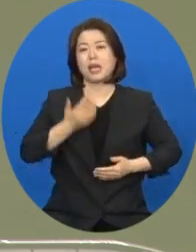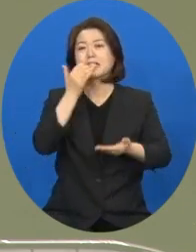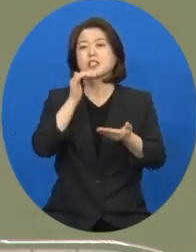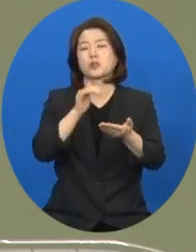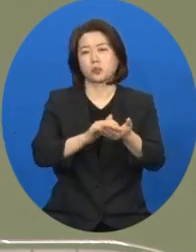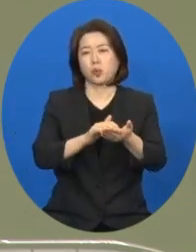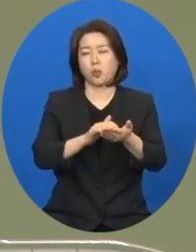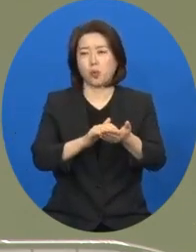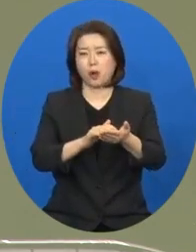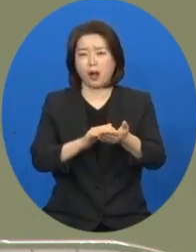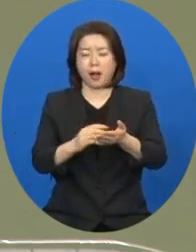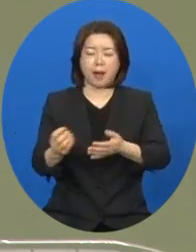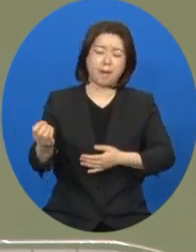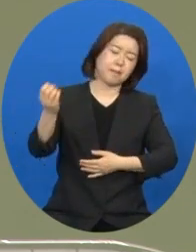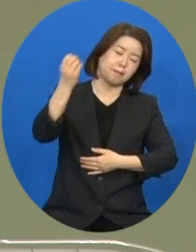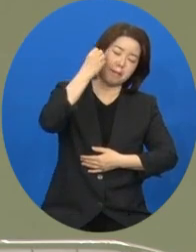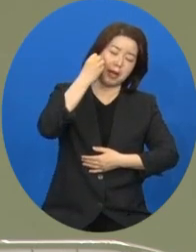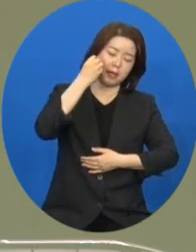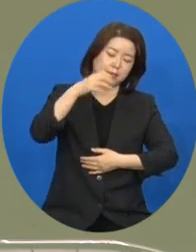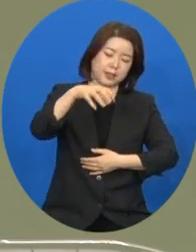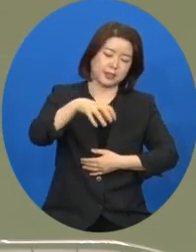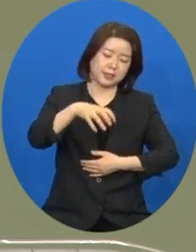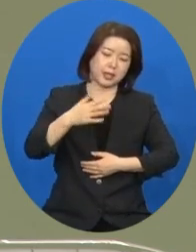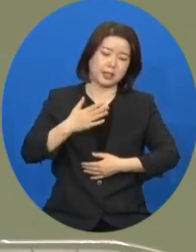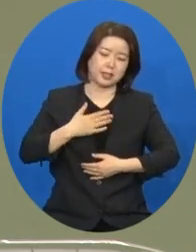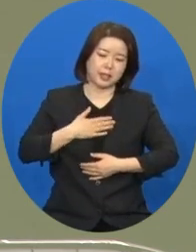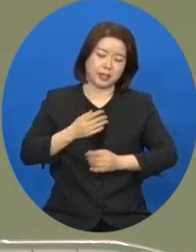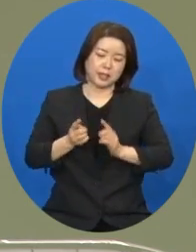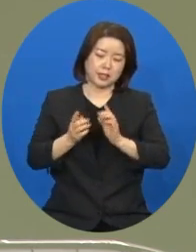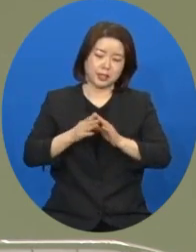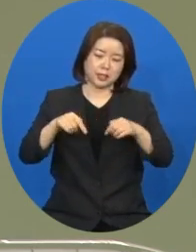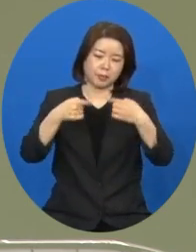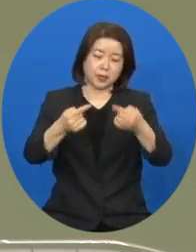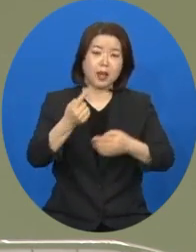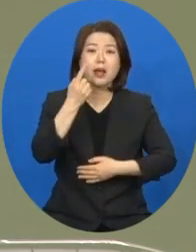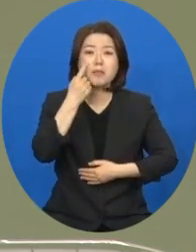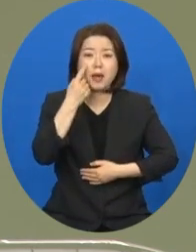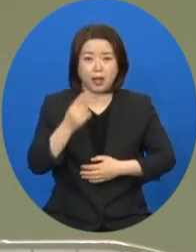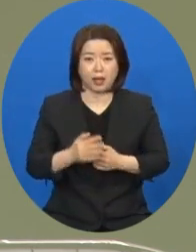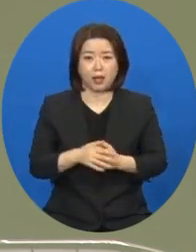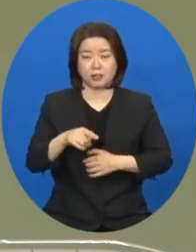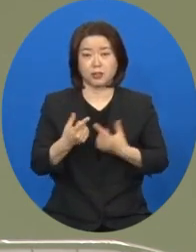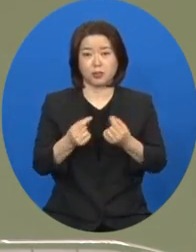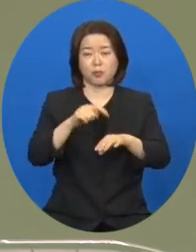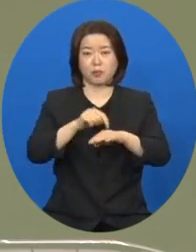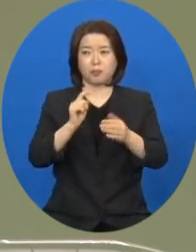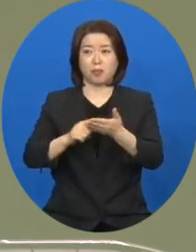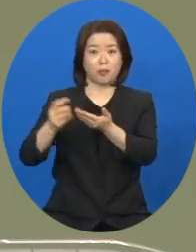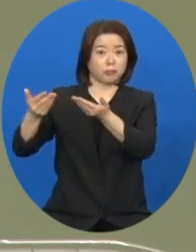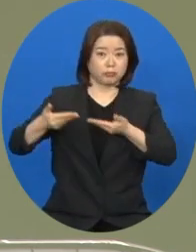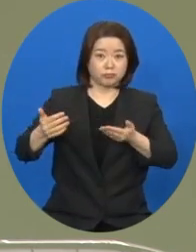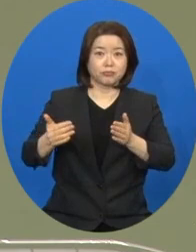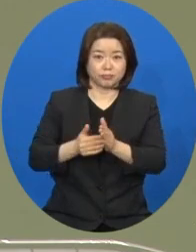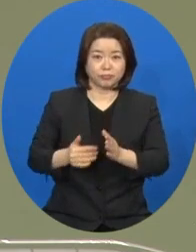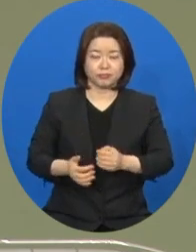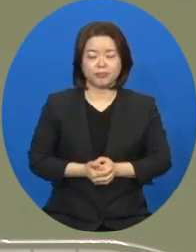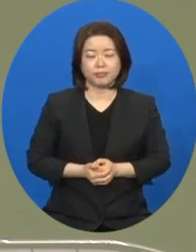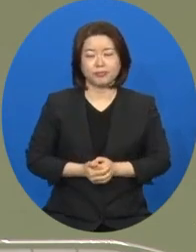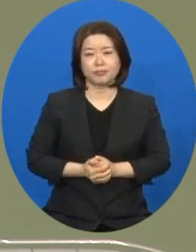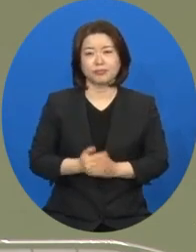돌에 맞는 자의 자리에 서보라 그런 마음이 아주 강하게 들었습니다.